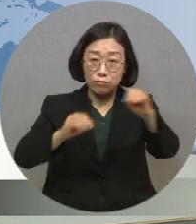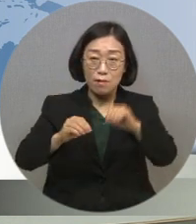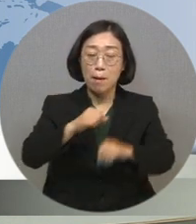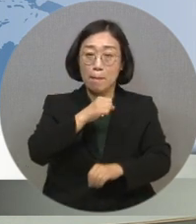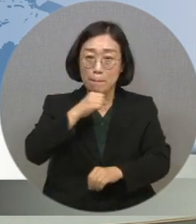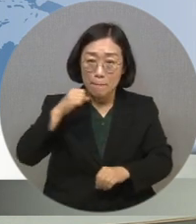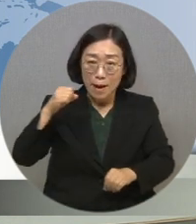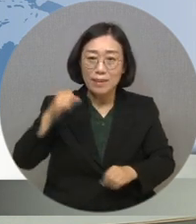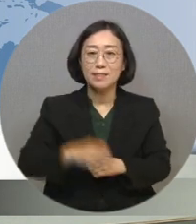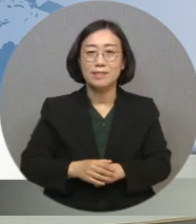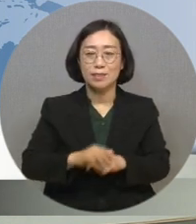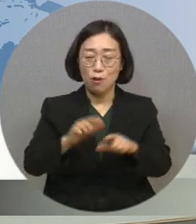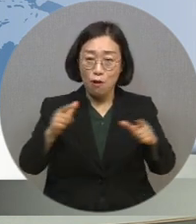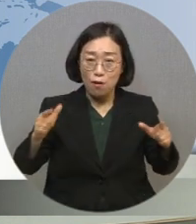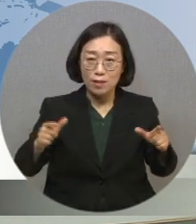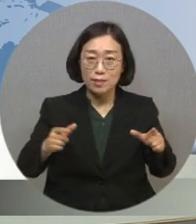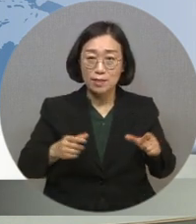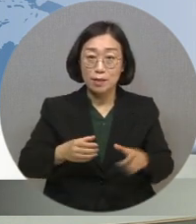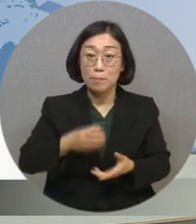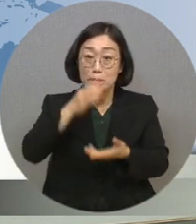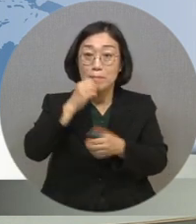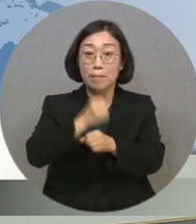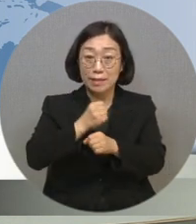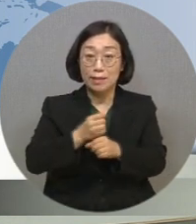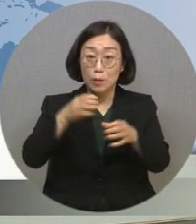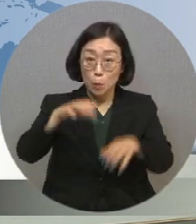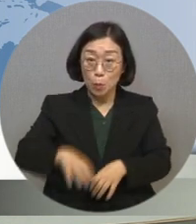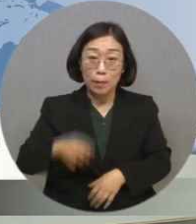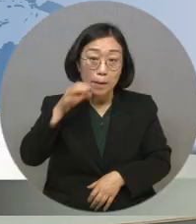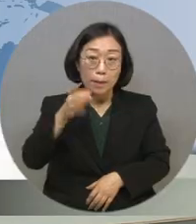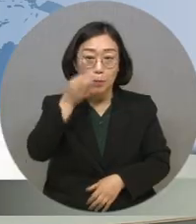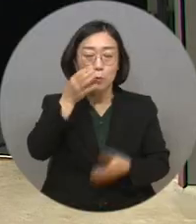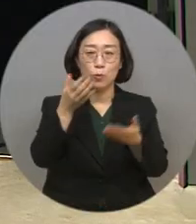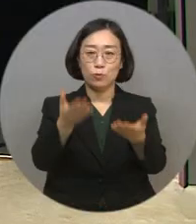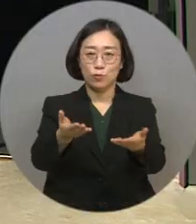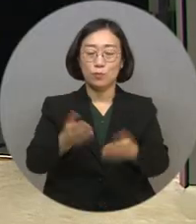음료를 제조하고 있는 이들을 김은별 기자가 소개합니다.